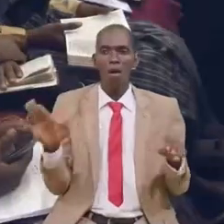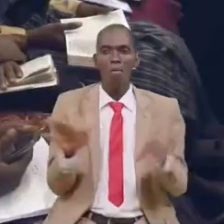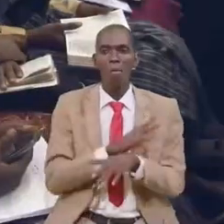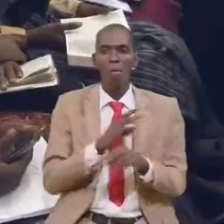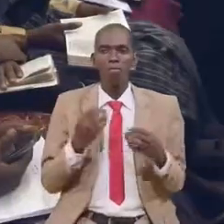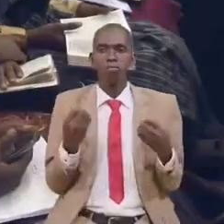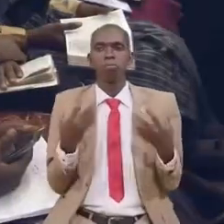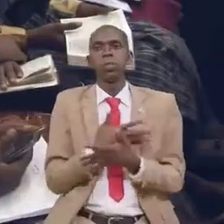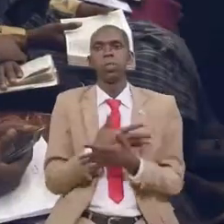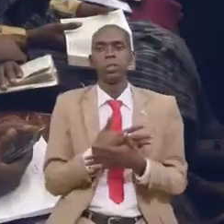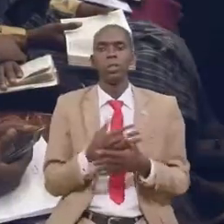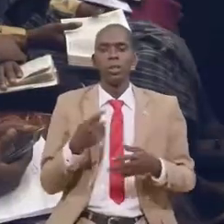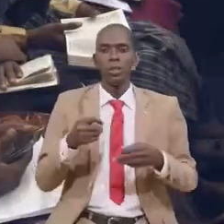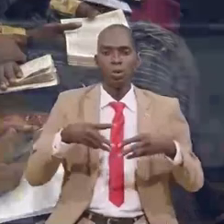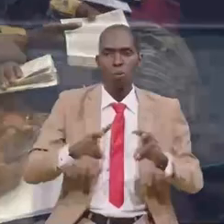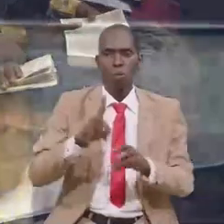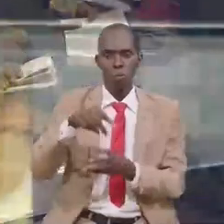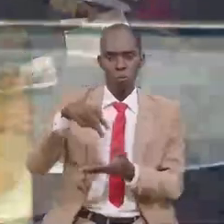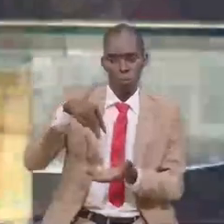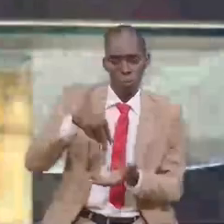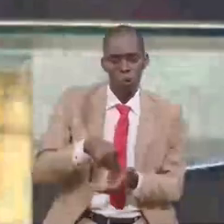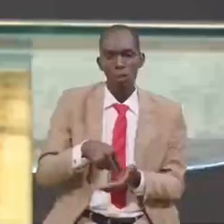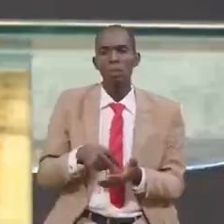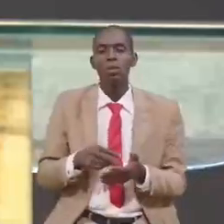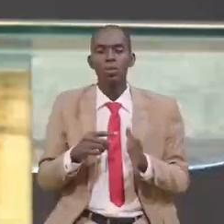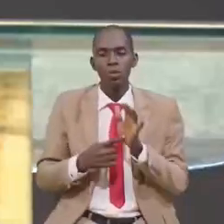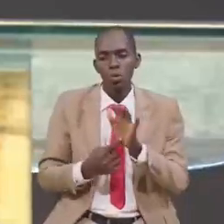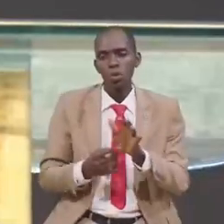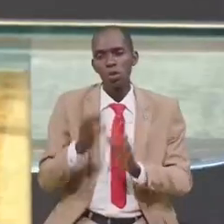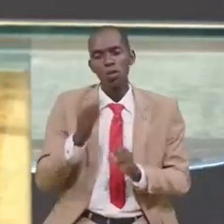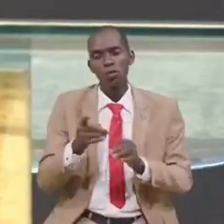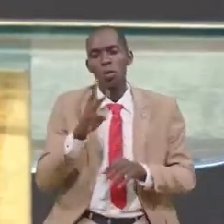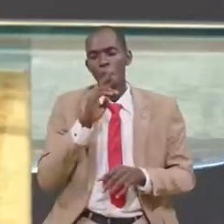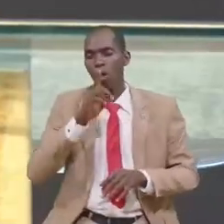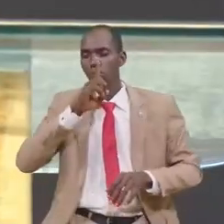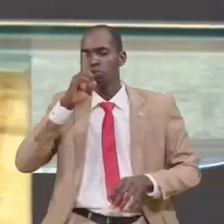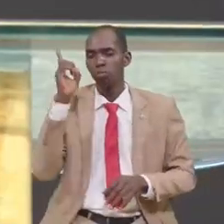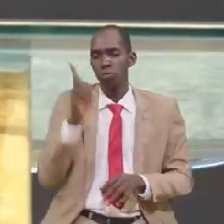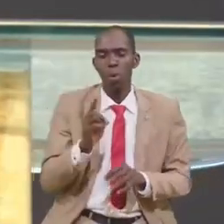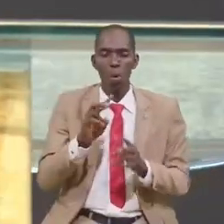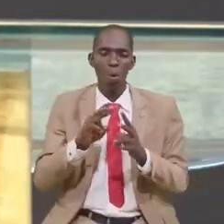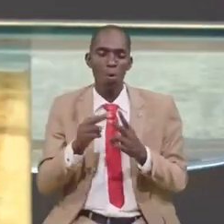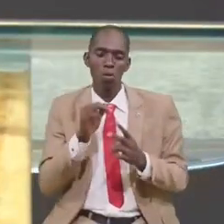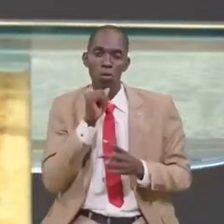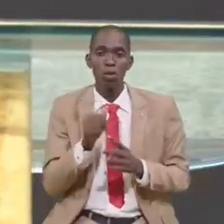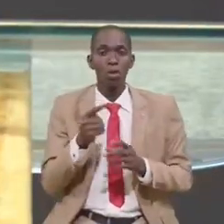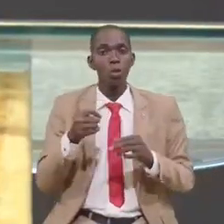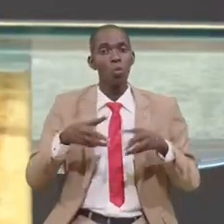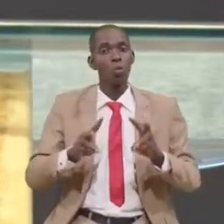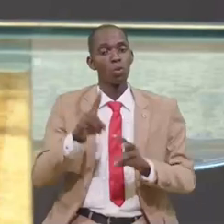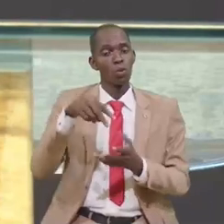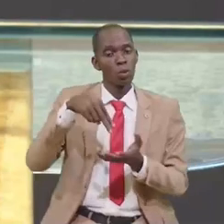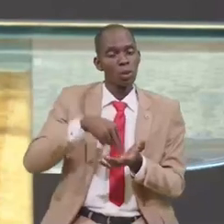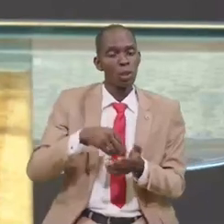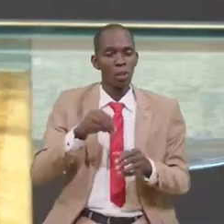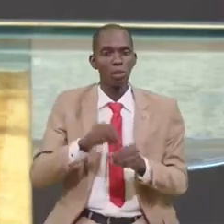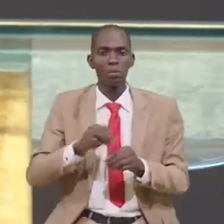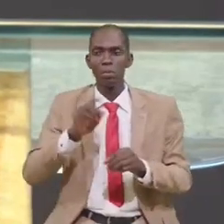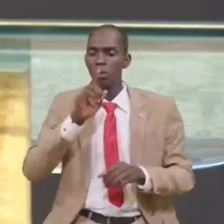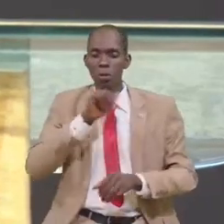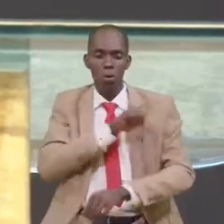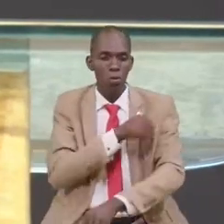tenez debout, si vous êtes sûr ou pas, ce que vous dites maintenant, la façon dont vous tenez en autorité, avec puissance,